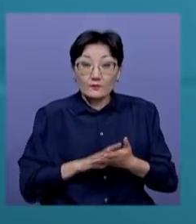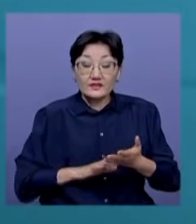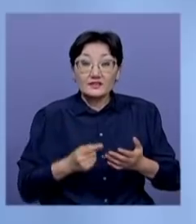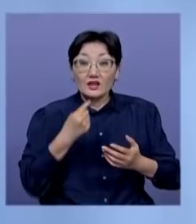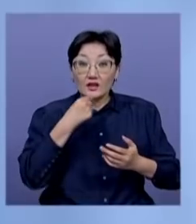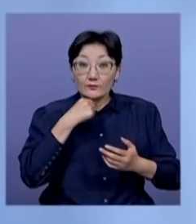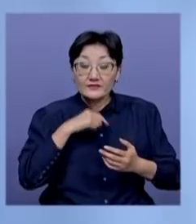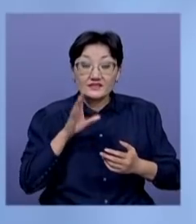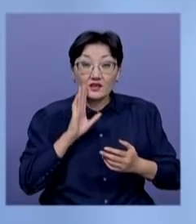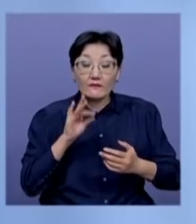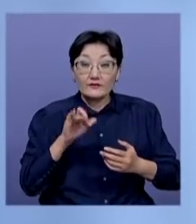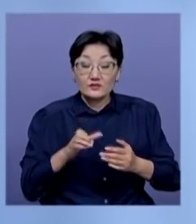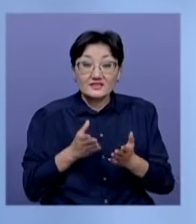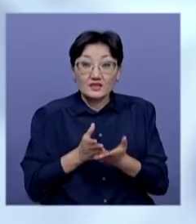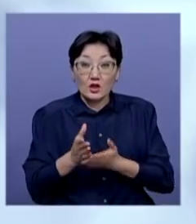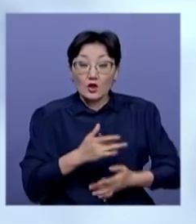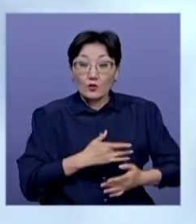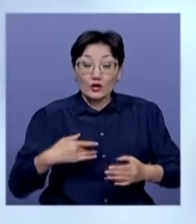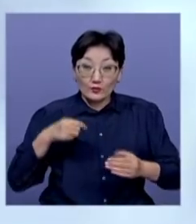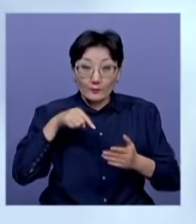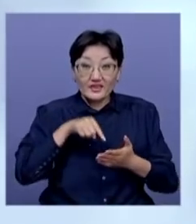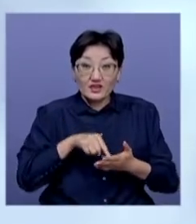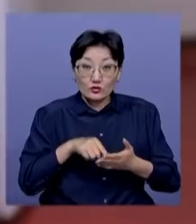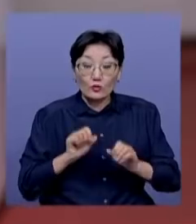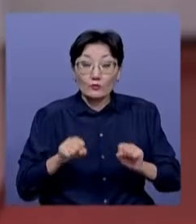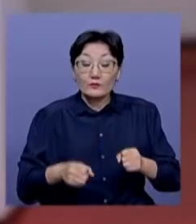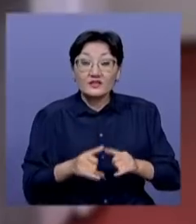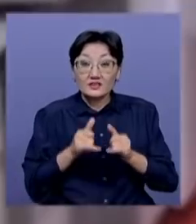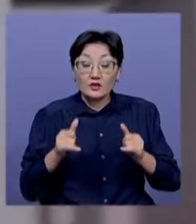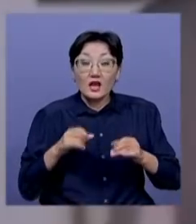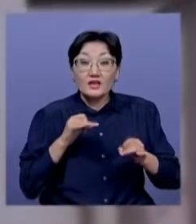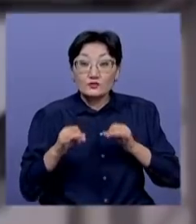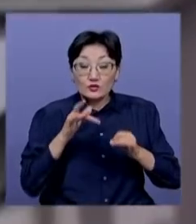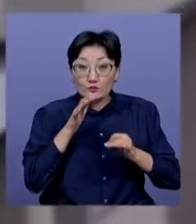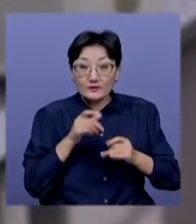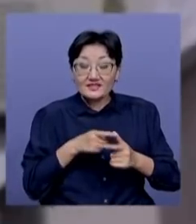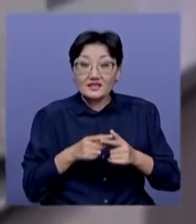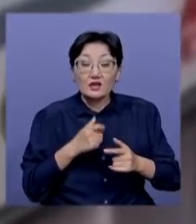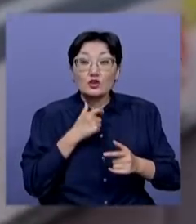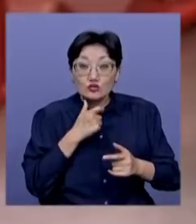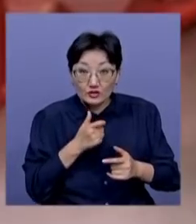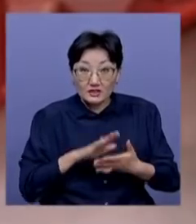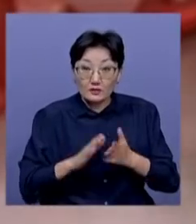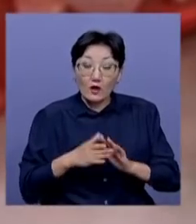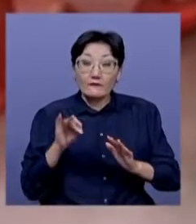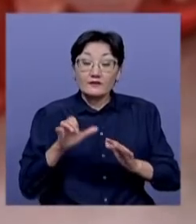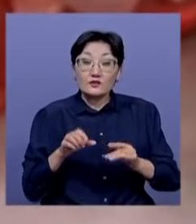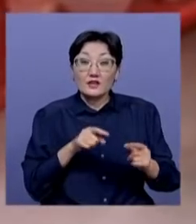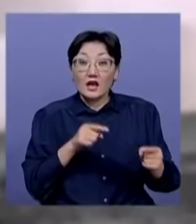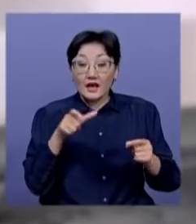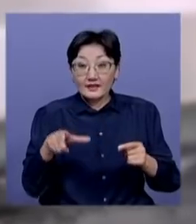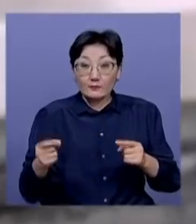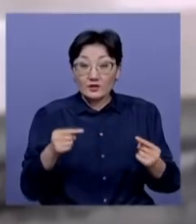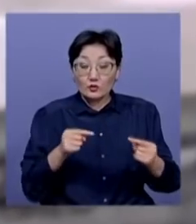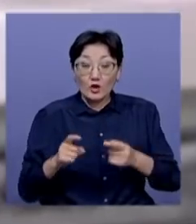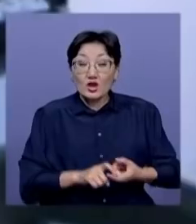жұтылған сілекей арқылы вирустың тікелей өкпеге ену мүмкіндігі артады. Осылайша сөйлесу кезінде немесе жөтелгенде вирустың адамнан адамға